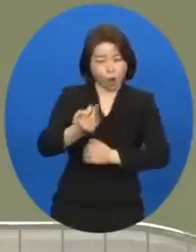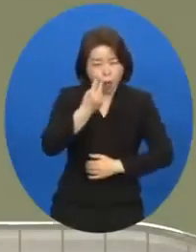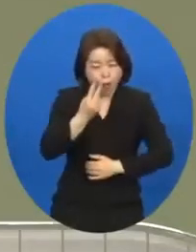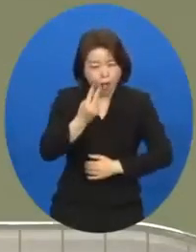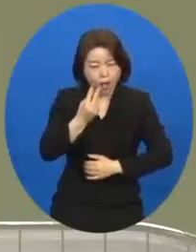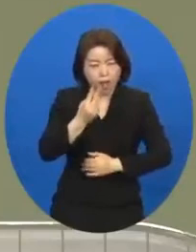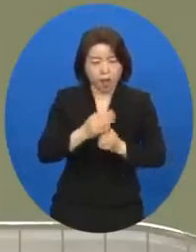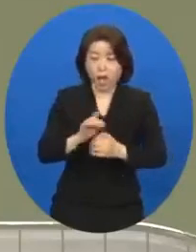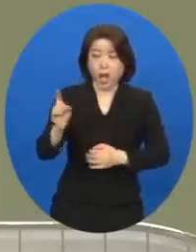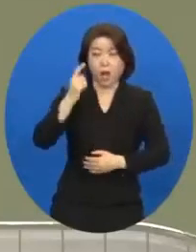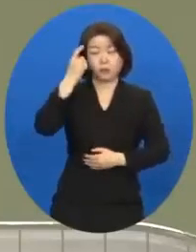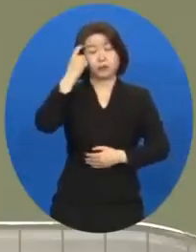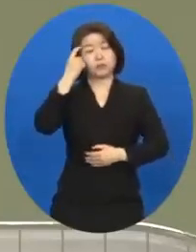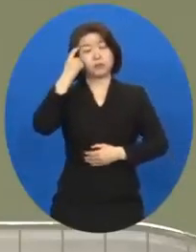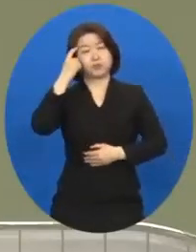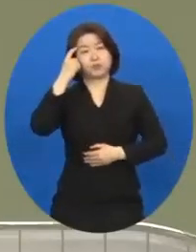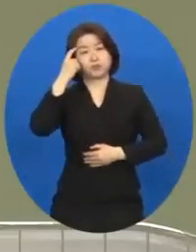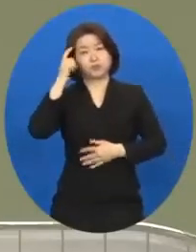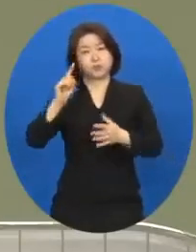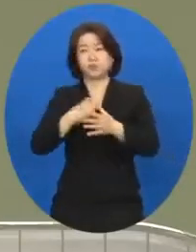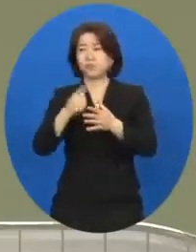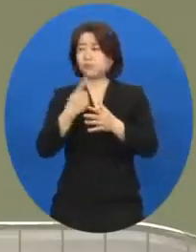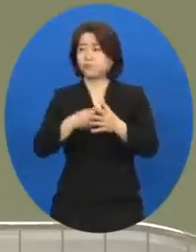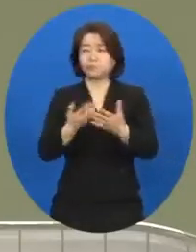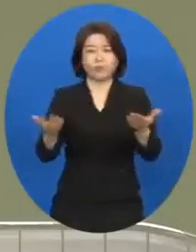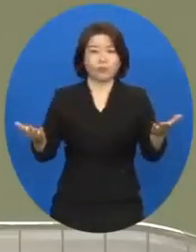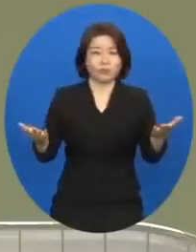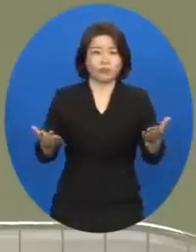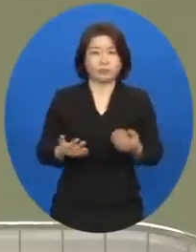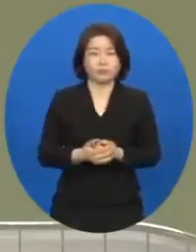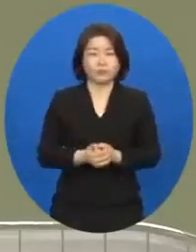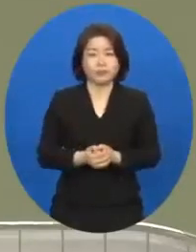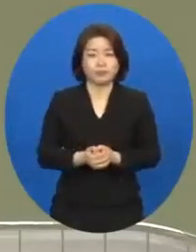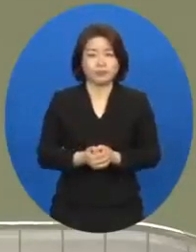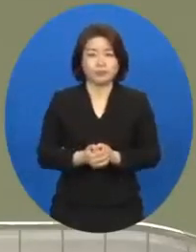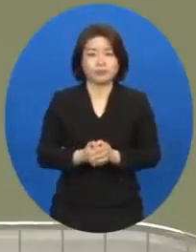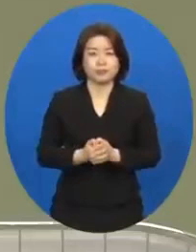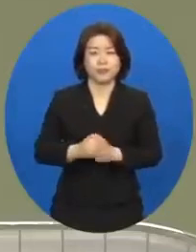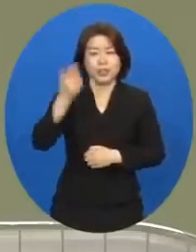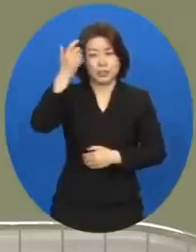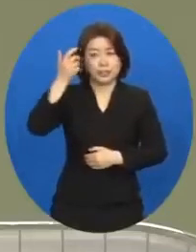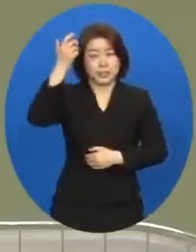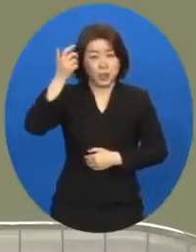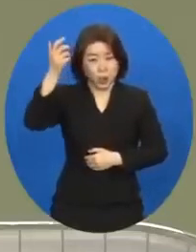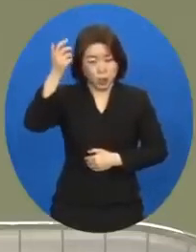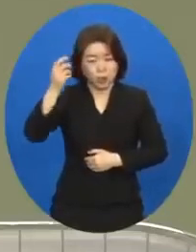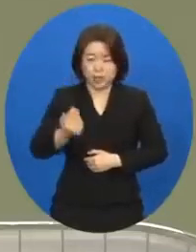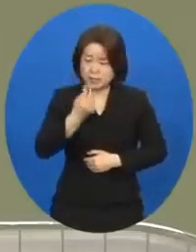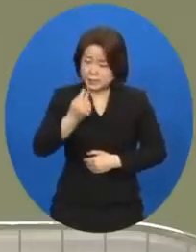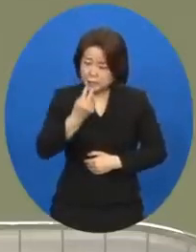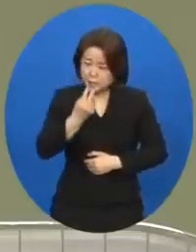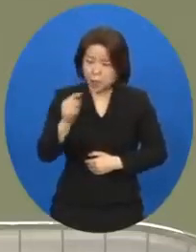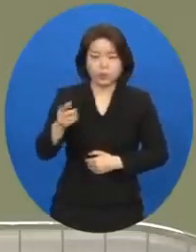아무 개념이 이렇게 잡히지 않고 영혼의 생명 그게 뭐